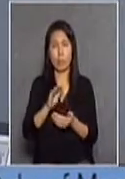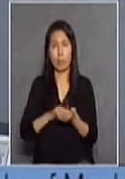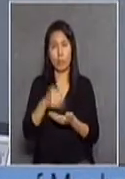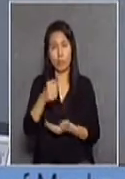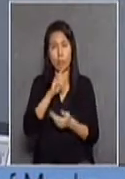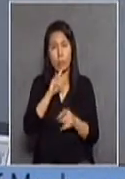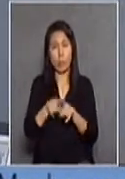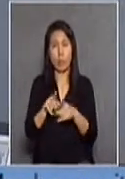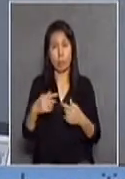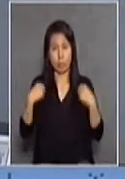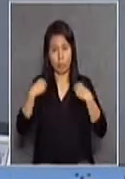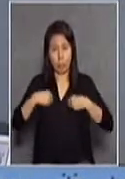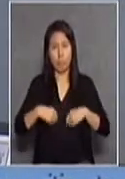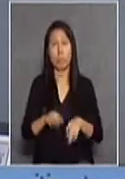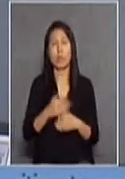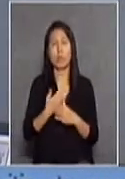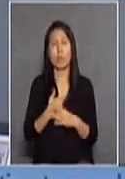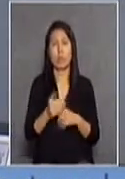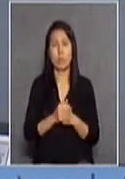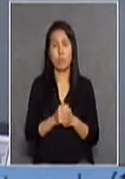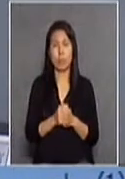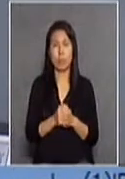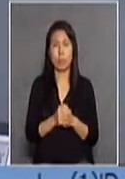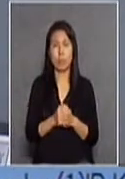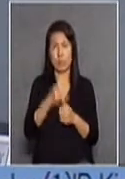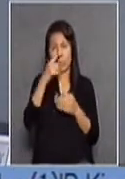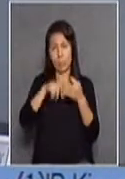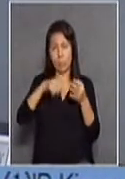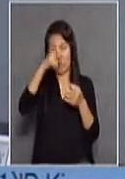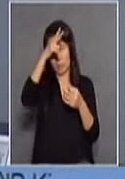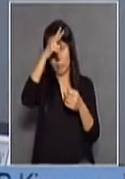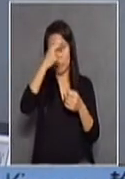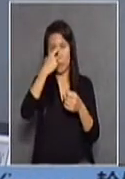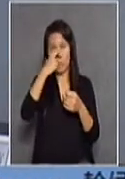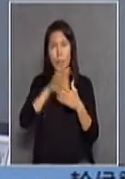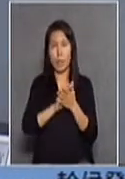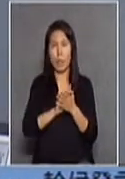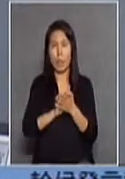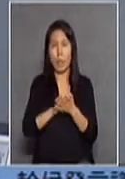嘅，就係阿梁振英話唔應該攞獎嗰個劉曉波。